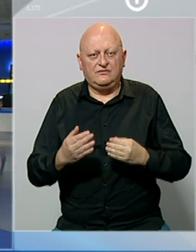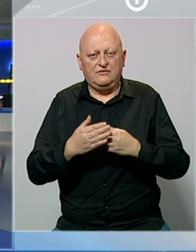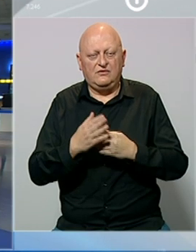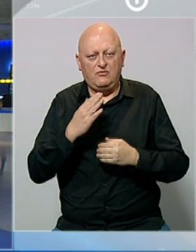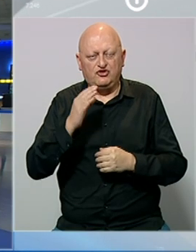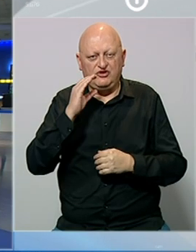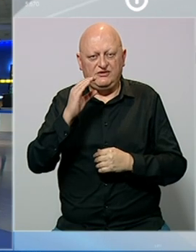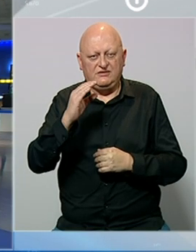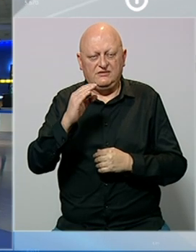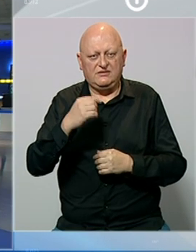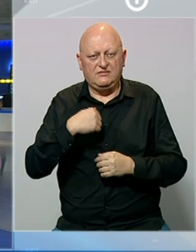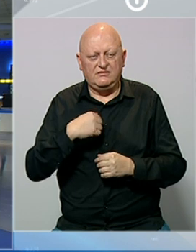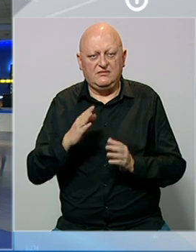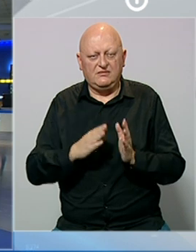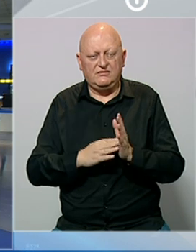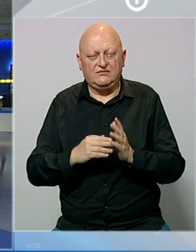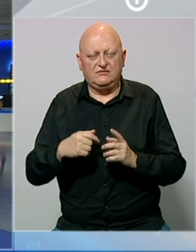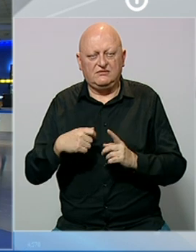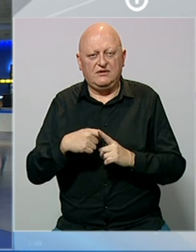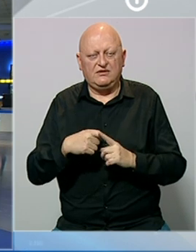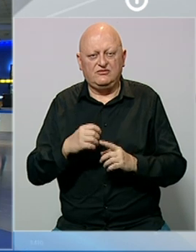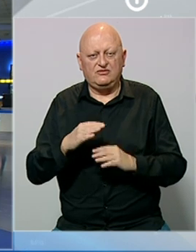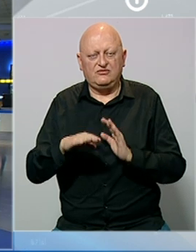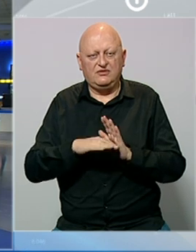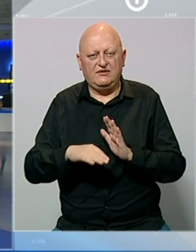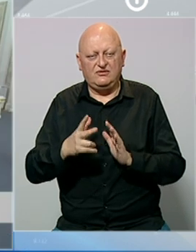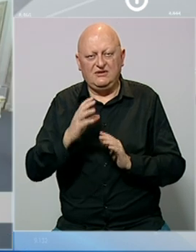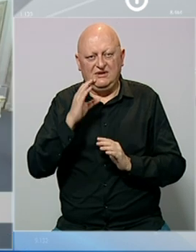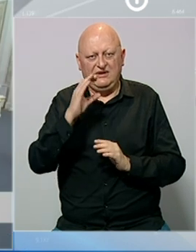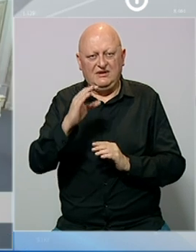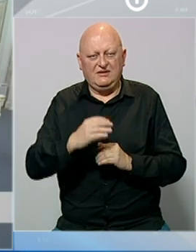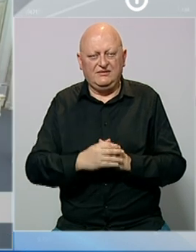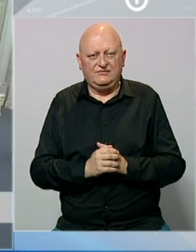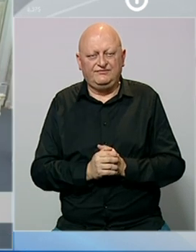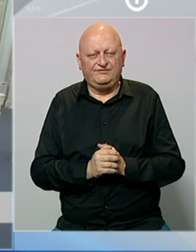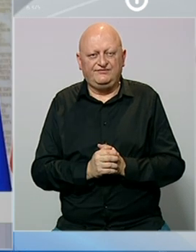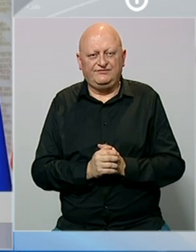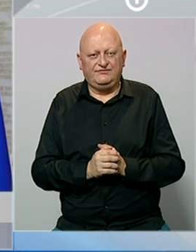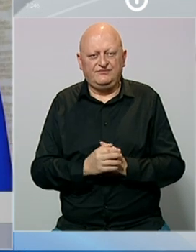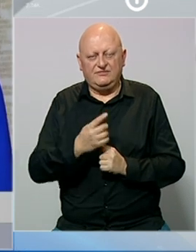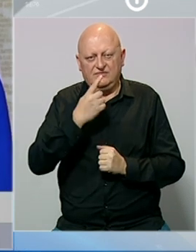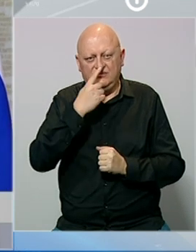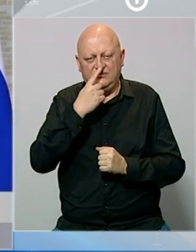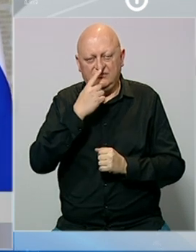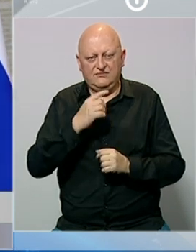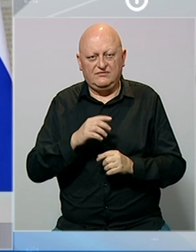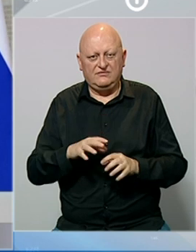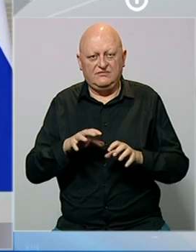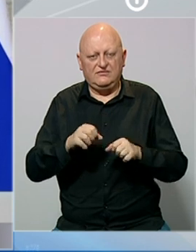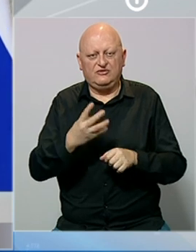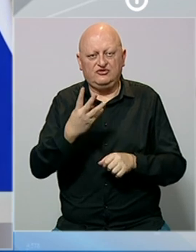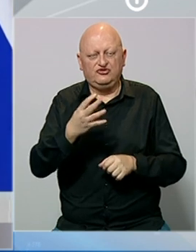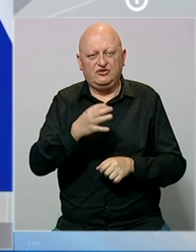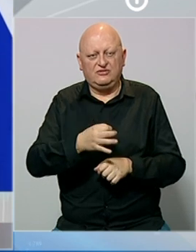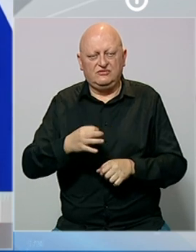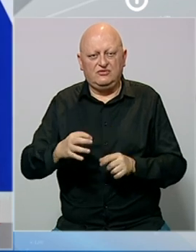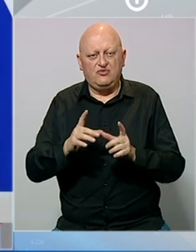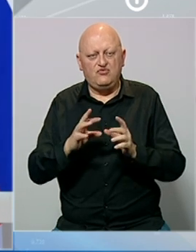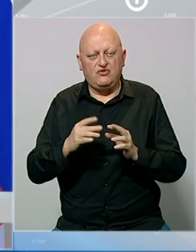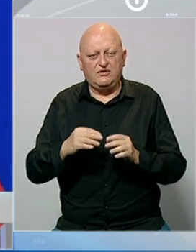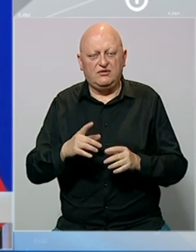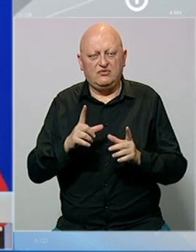Dobro večer, poštovani gledatelji, ja sam Ivan Katavić, u Dnevniku 3 gledajte. Rusija pripojila 4 ukrajinske oblasti,